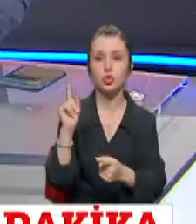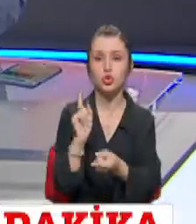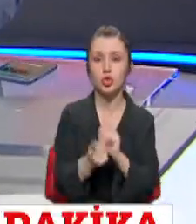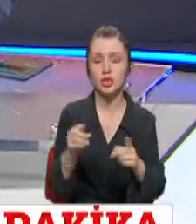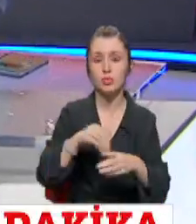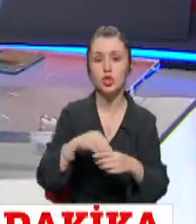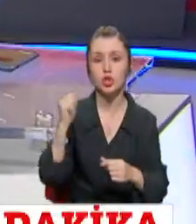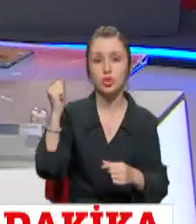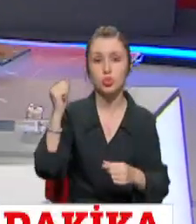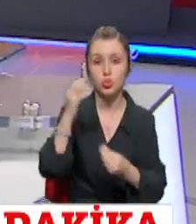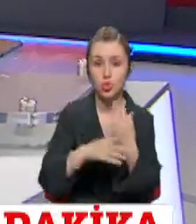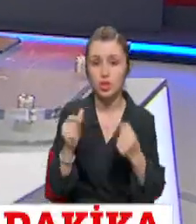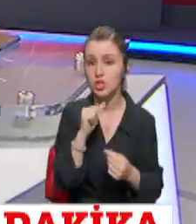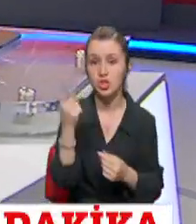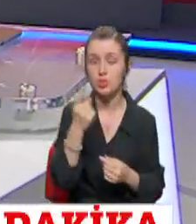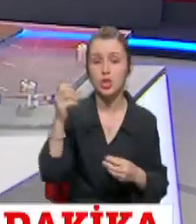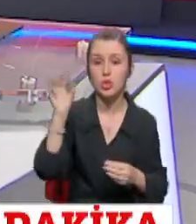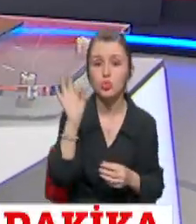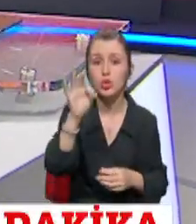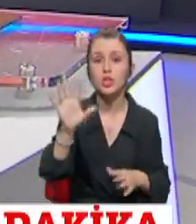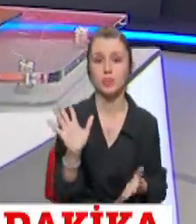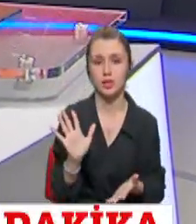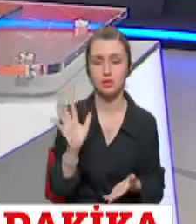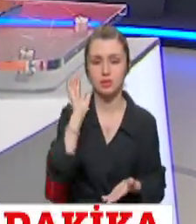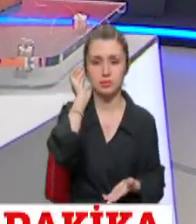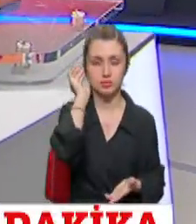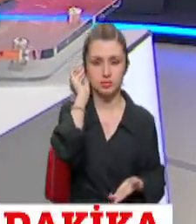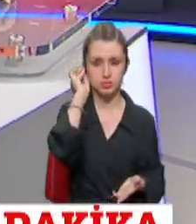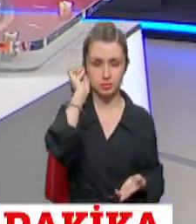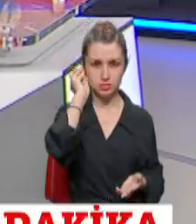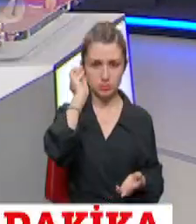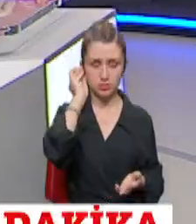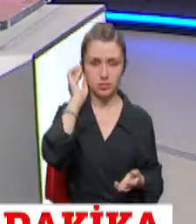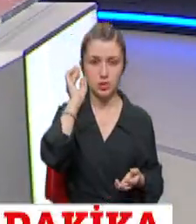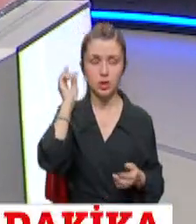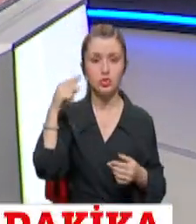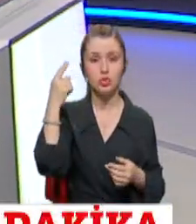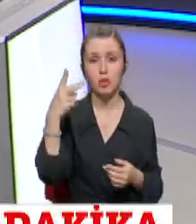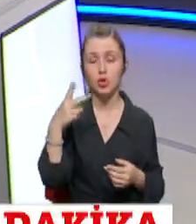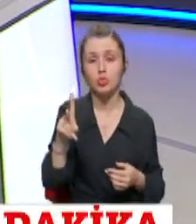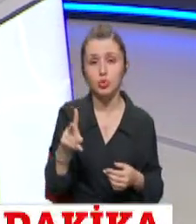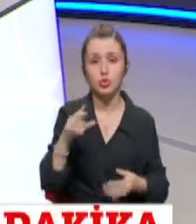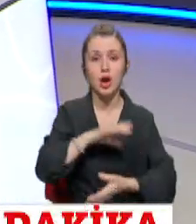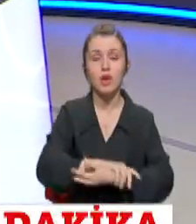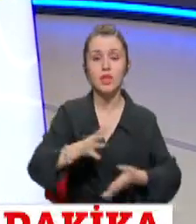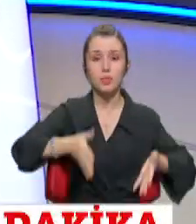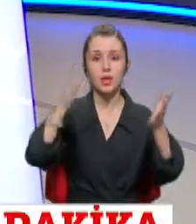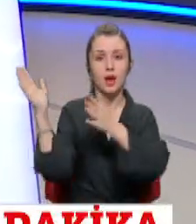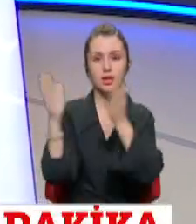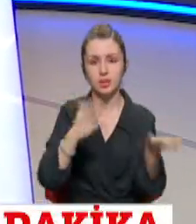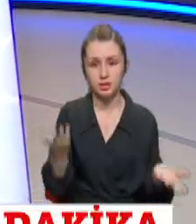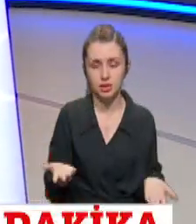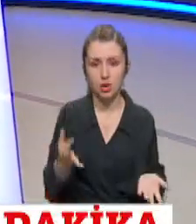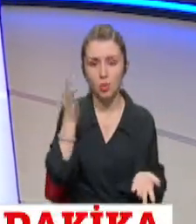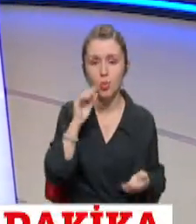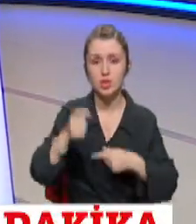şey oraya ulaşmadı. Ya Hatay'da, Kızılay, Antakya'da. Kızılay AFAD'a bağlandı. Evet. Çünkü. Antakya'da düşünebiliyor musunuz? AFAD'ın binası yıkıldı. Yani. Evet, doğru.